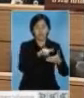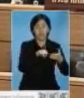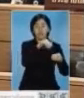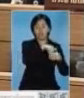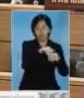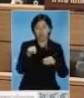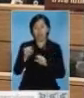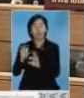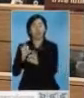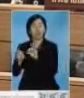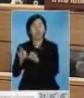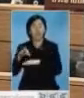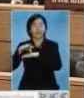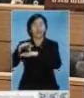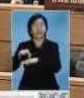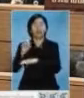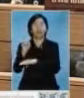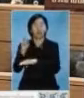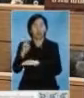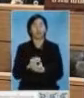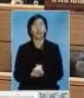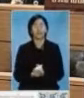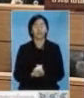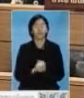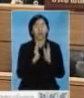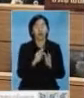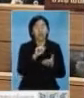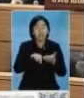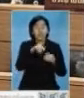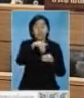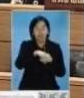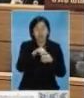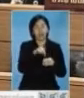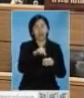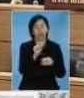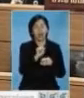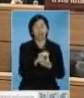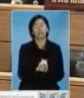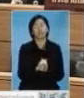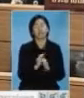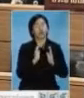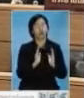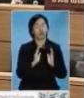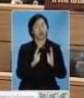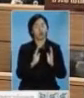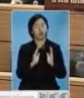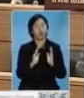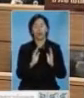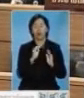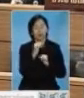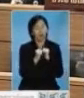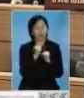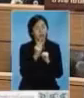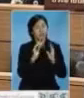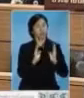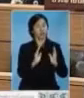จากการสรรหาพวกที่มาจากการเลือกตั้งเนี่ยให้อยู่ได้คราวละ1เทอมคือวาระเดียวและกำลังจะห